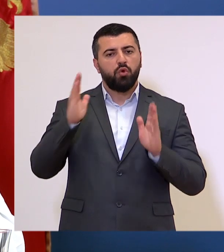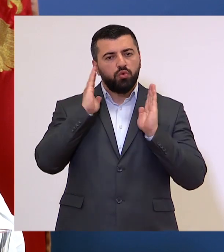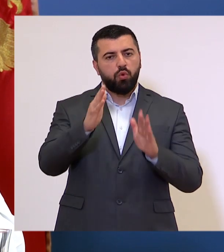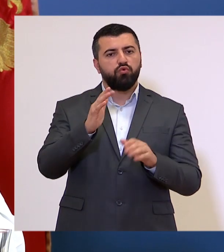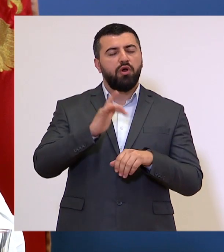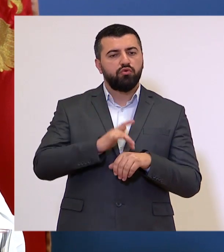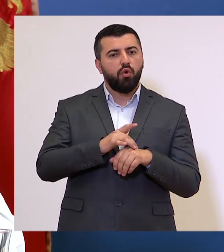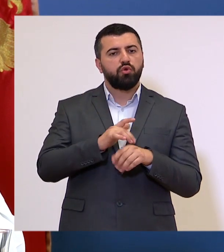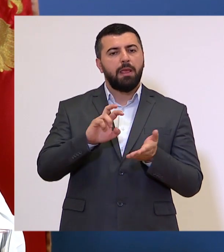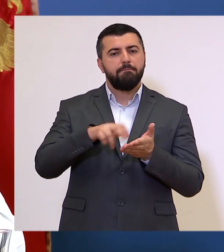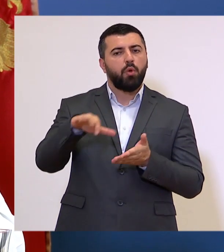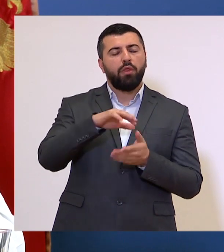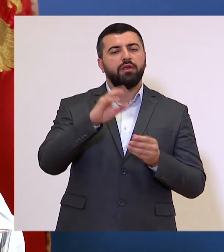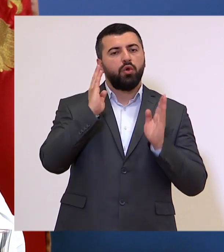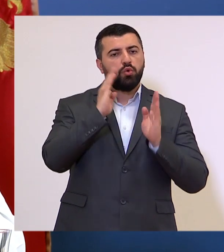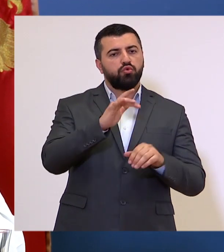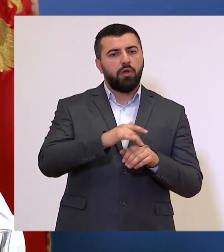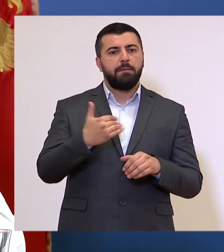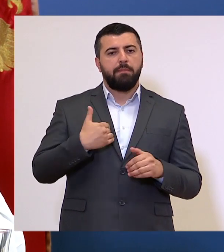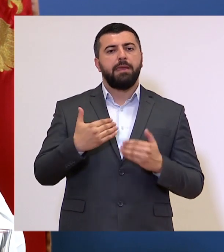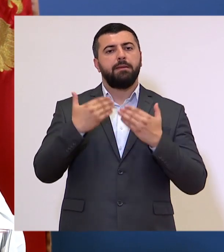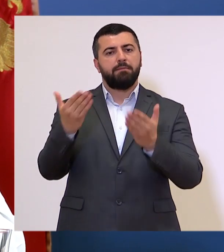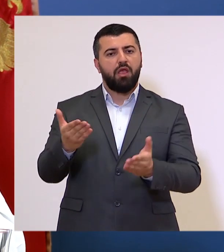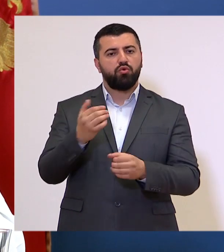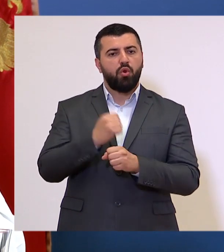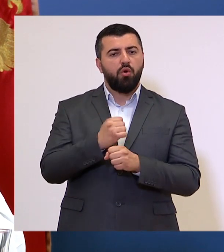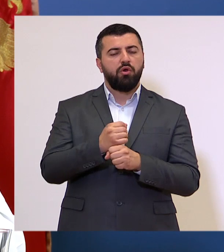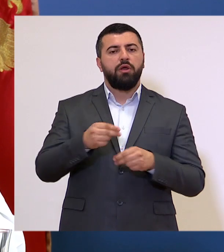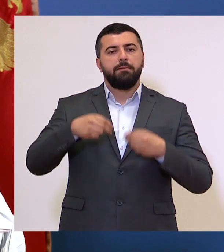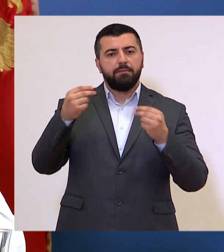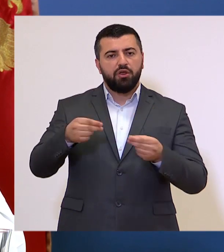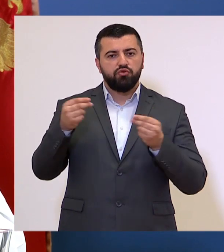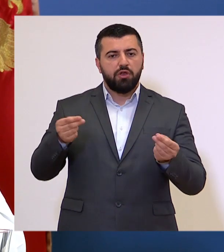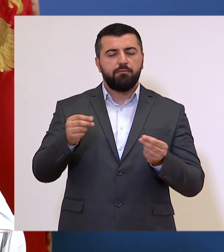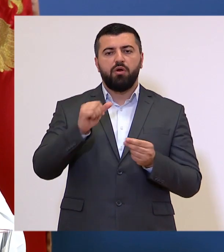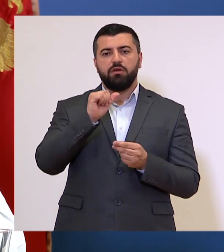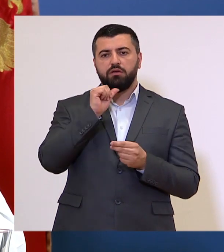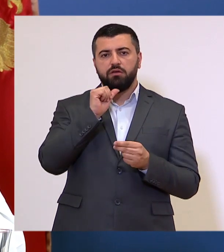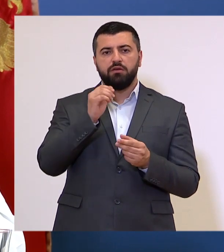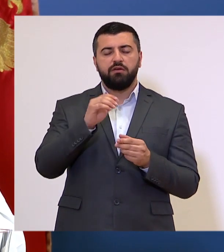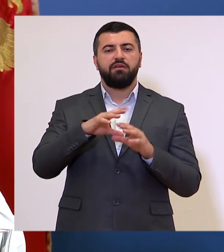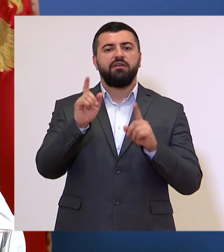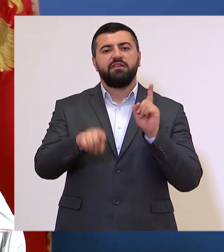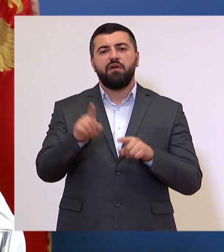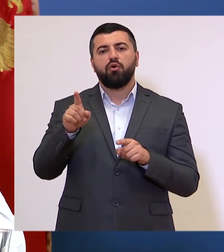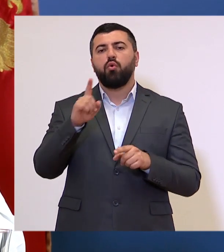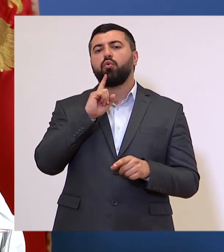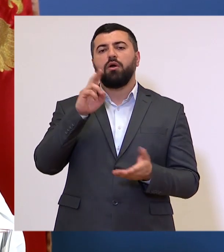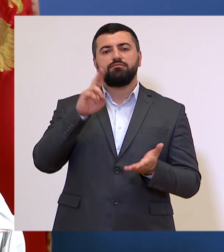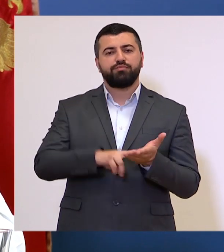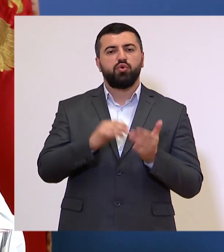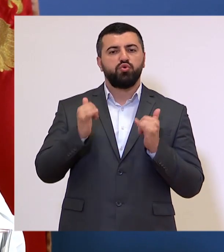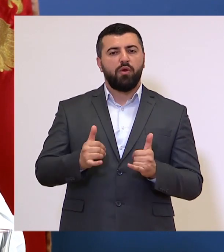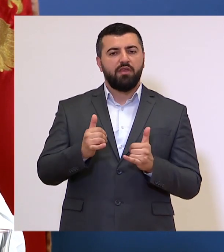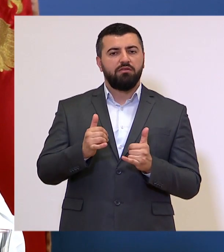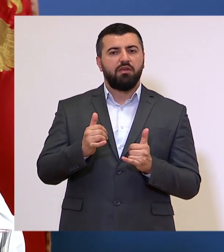struku. Mjere predlažemo mi iz struke, obrazlažemo ih i svaku mjeru koju smo do